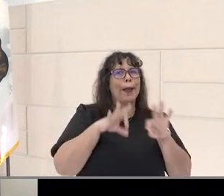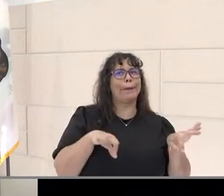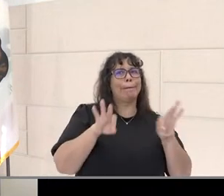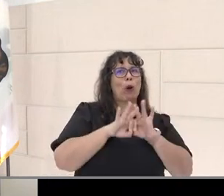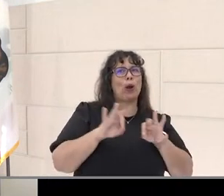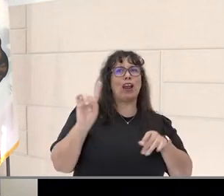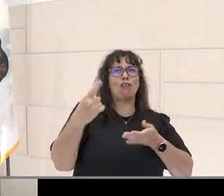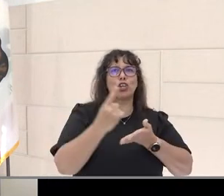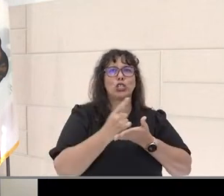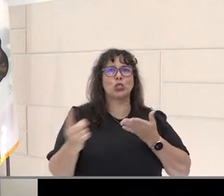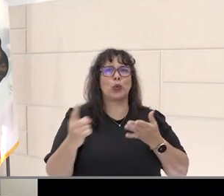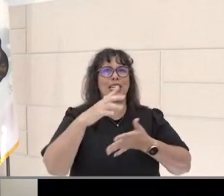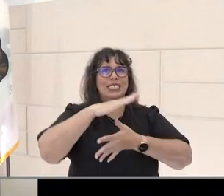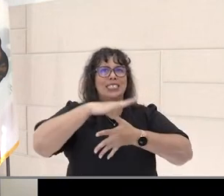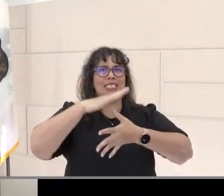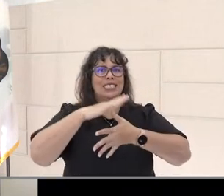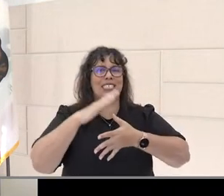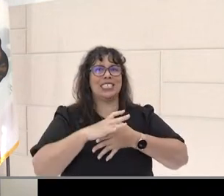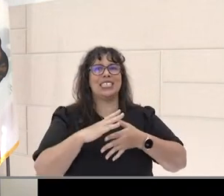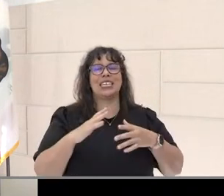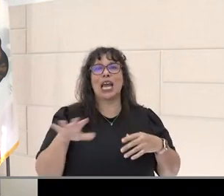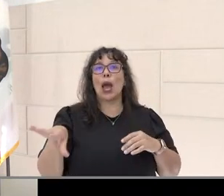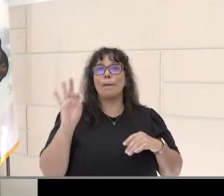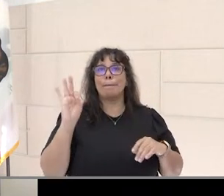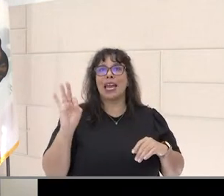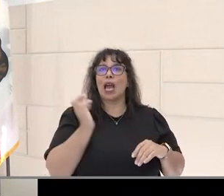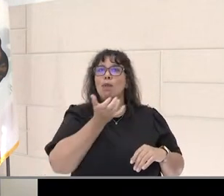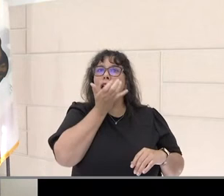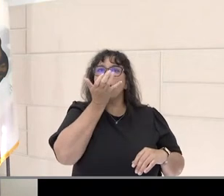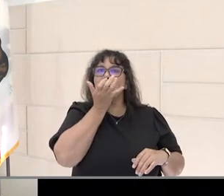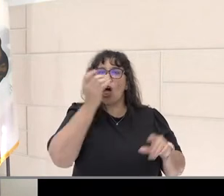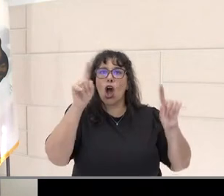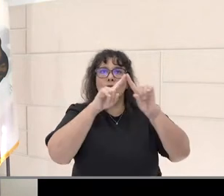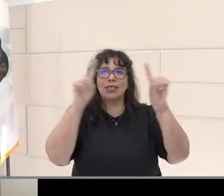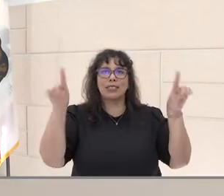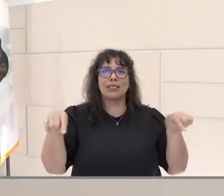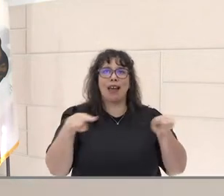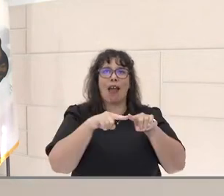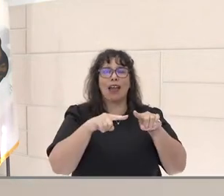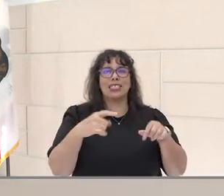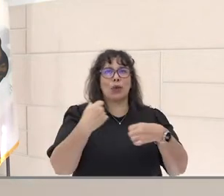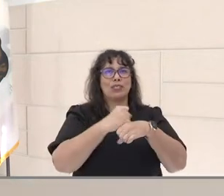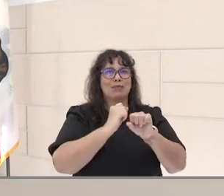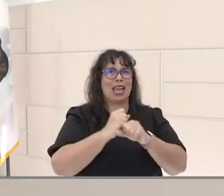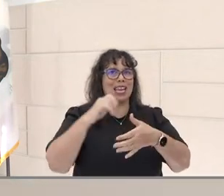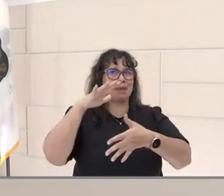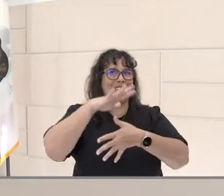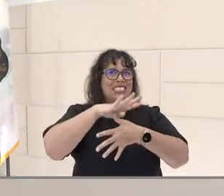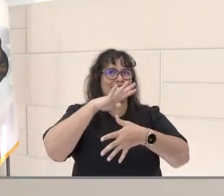សួរបាននៅពេលមានការរងវិញឬក៏មិនសិស្សច្បាស់អំពីអ្វីមួយនៅក្នុងសាលារៀន